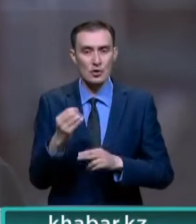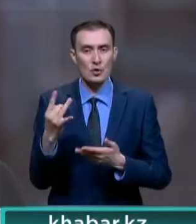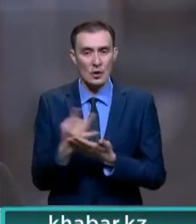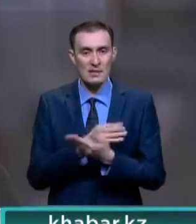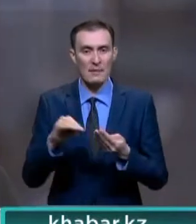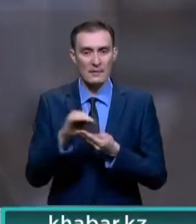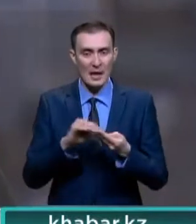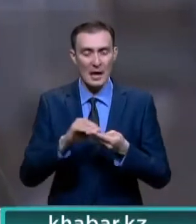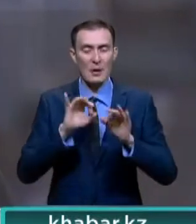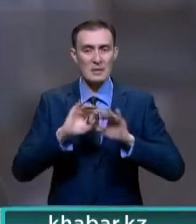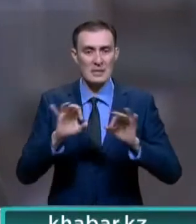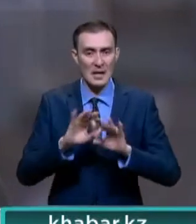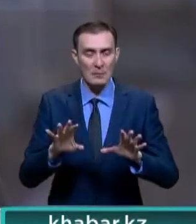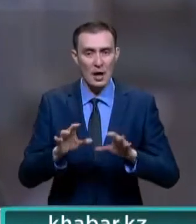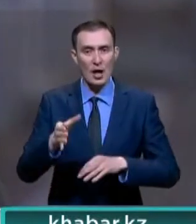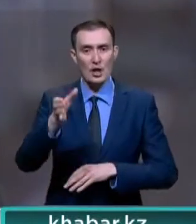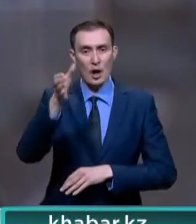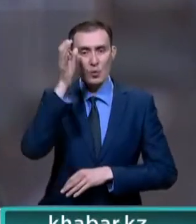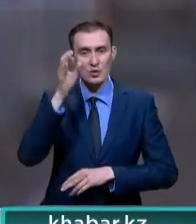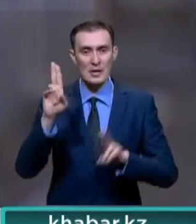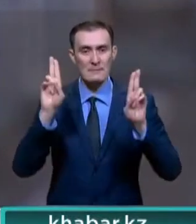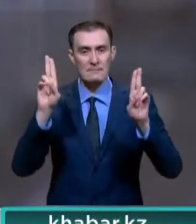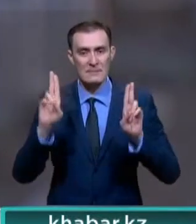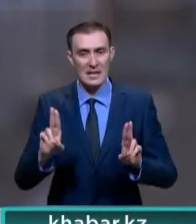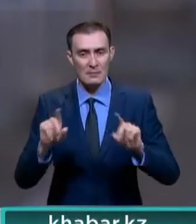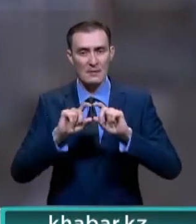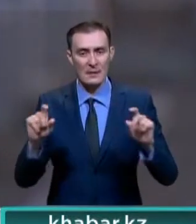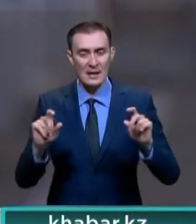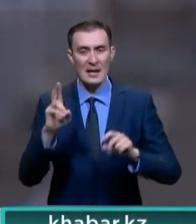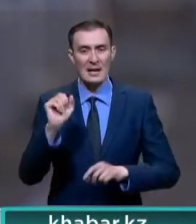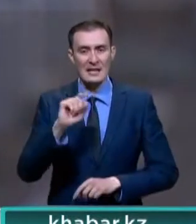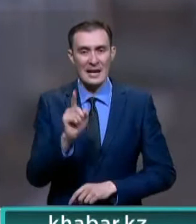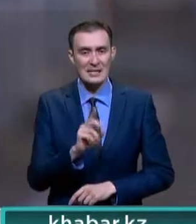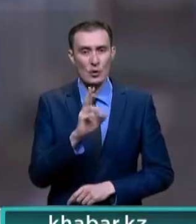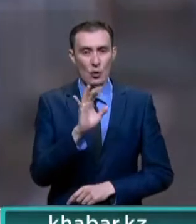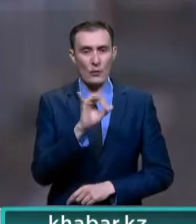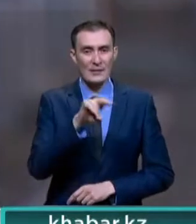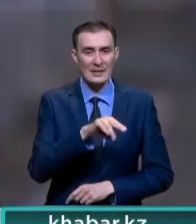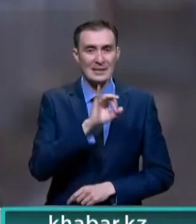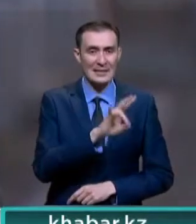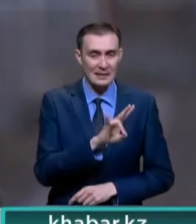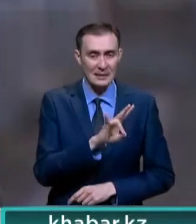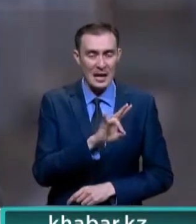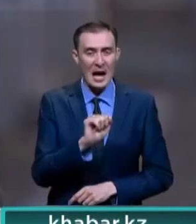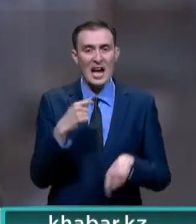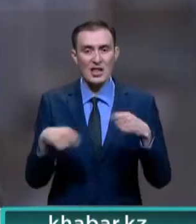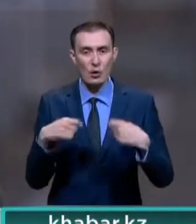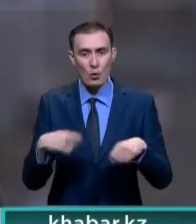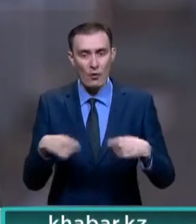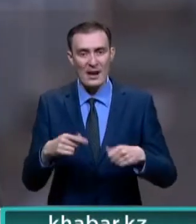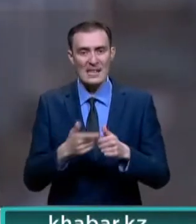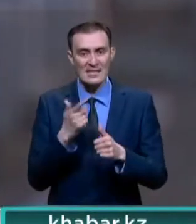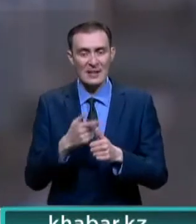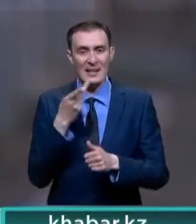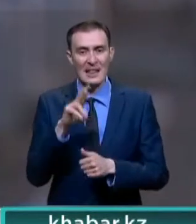раз объясняю. Научное название вакцины – «КазКовид-Ин». Торговое название